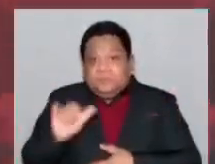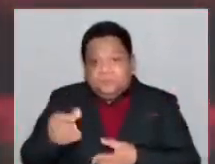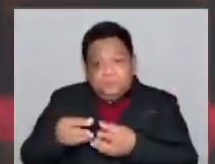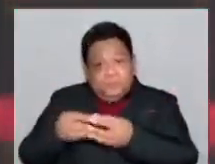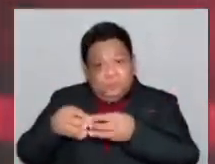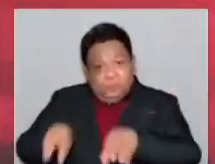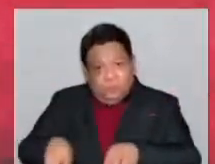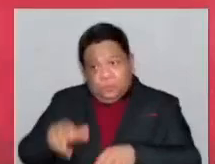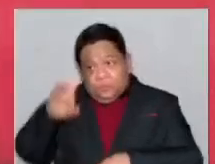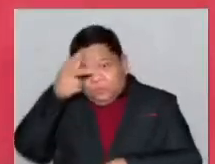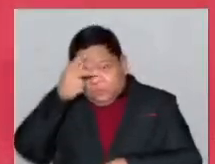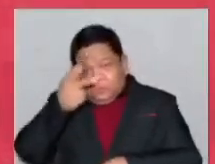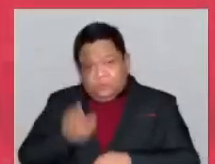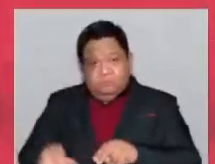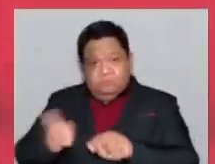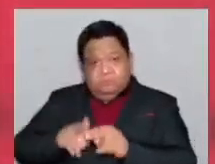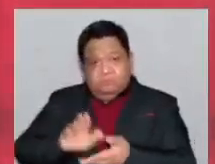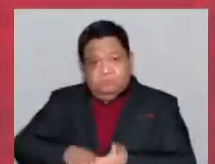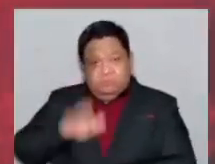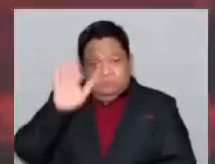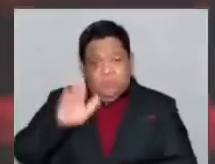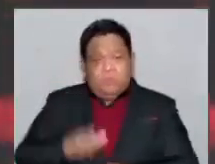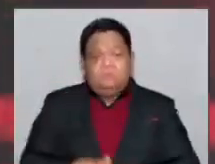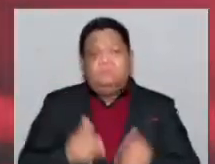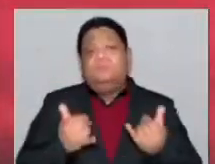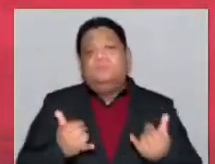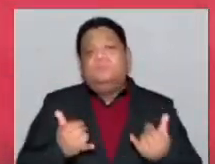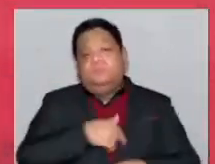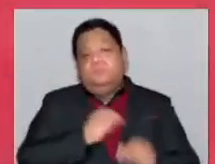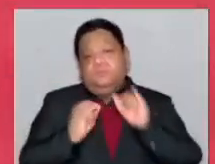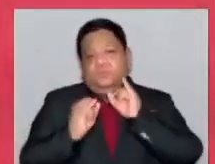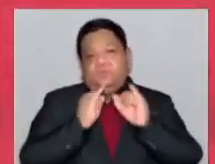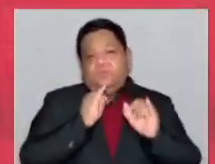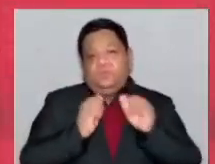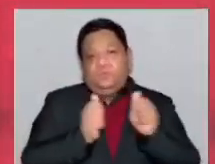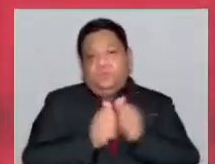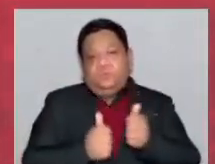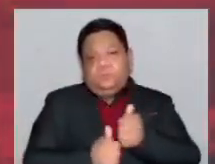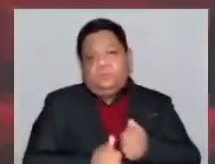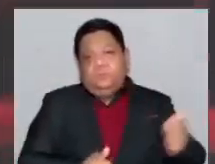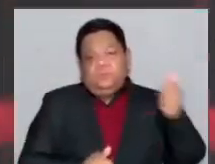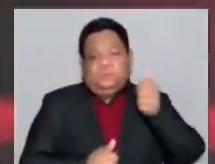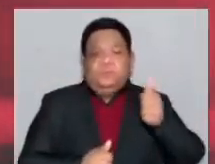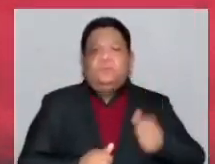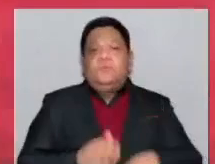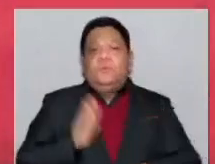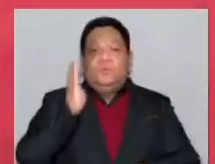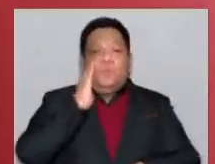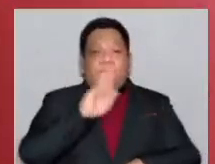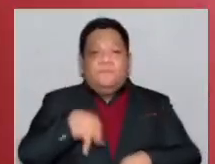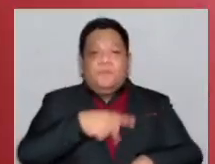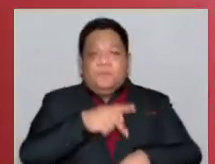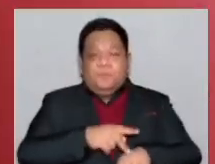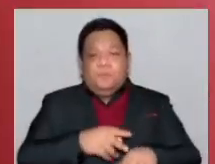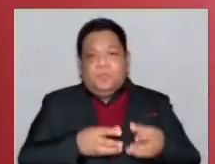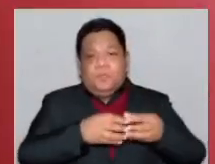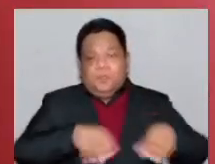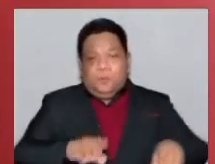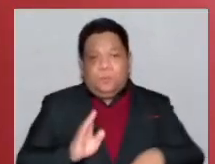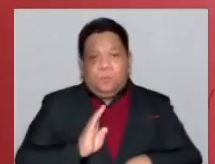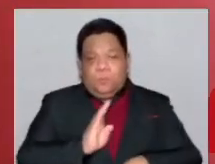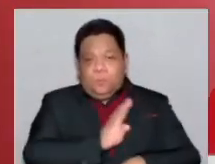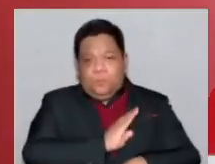Kaugnay niyan, makakapanayam natin ang chairman ng Philippine Egg Board at United Broiler Raisers Association na si Geogie San